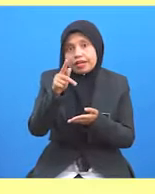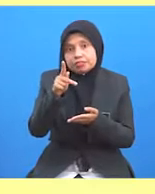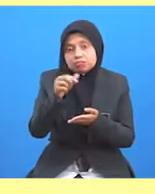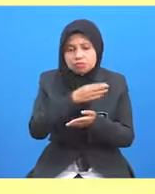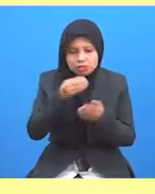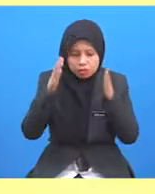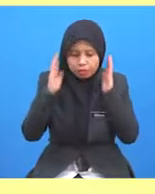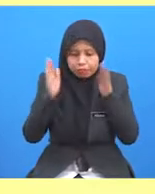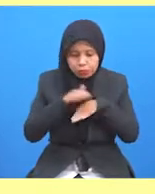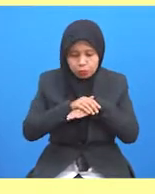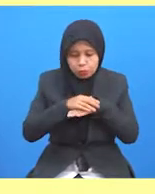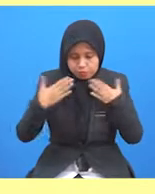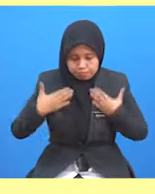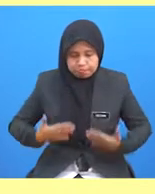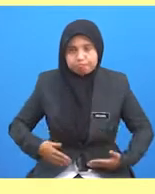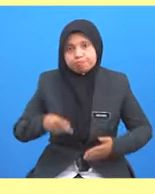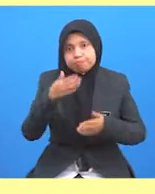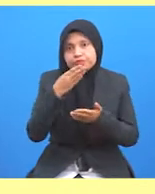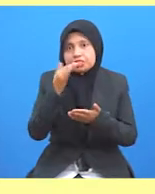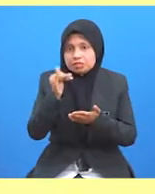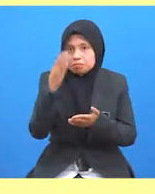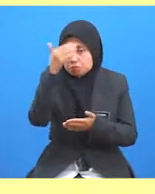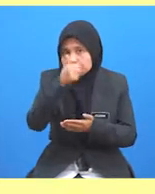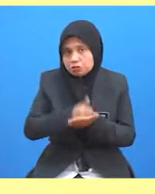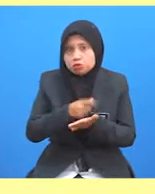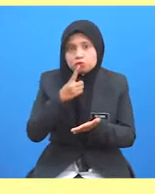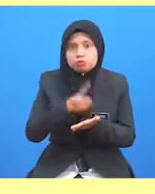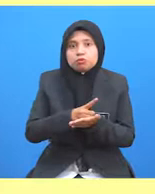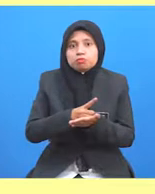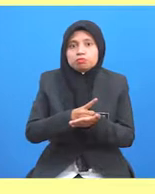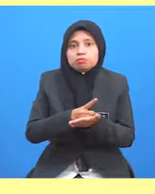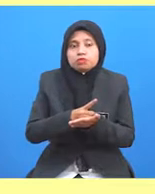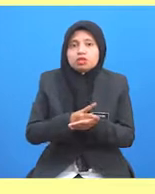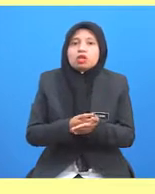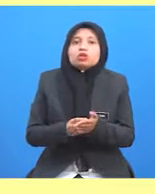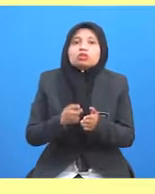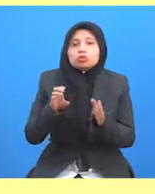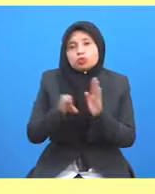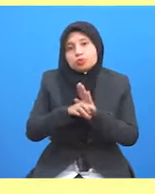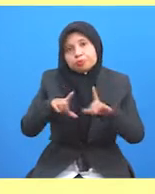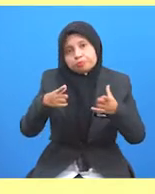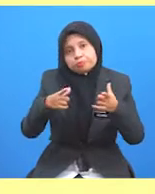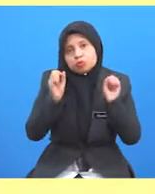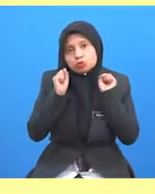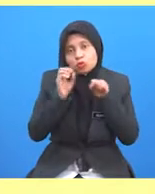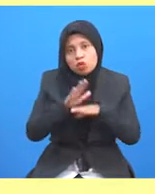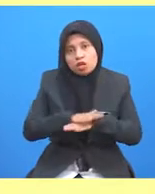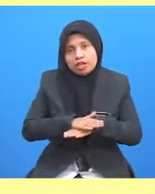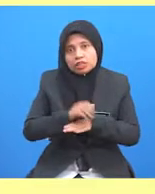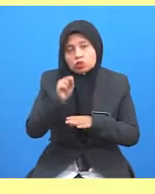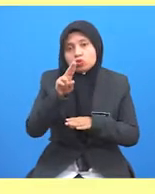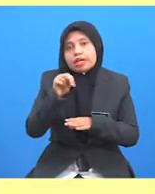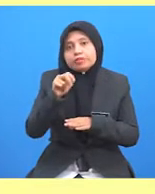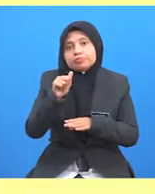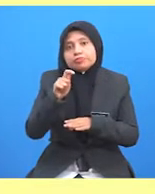bulan Ramadan, menunaikan zakat dan menutup aurat. Contoh amal soleh dalam perkara sunat